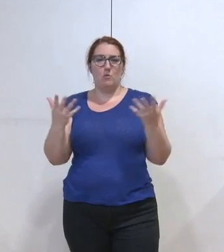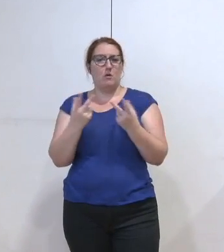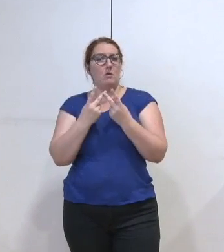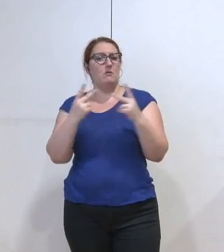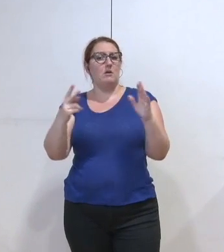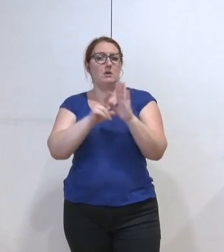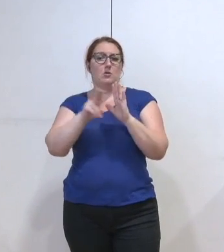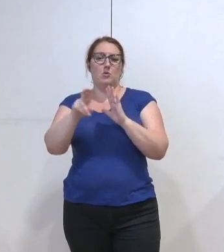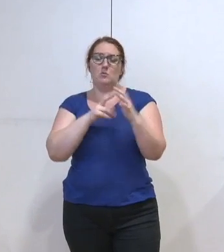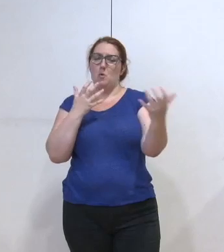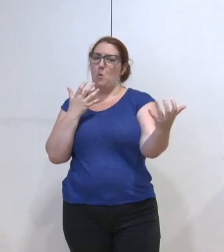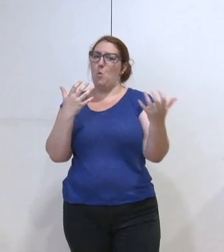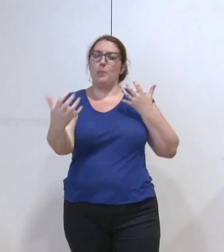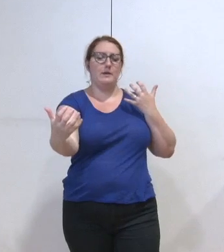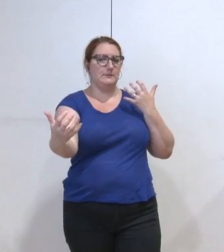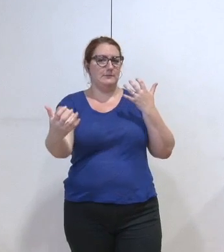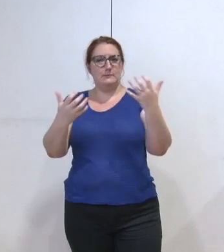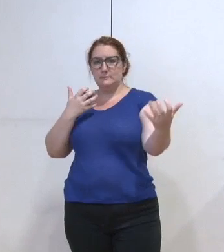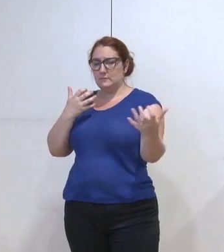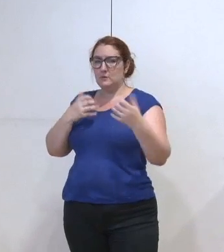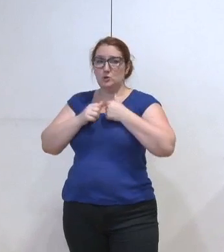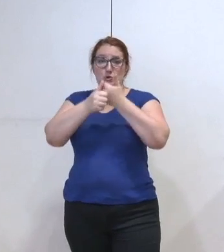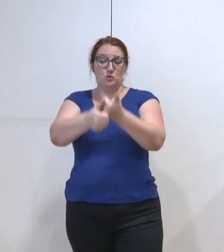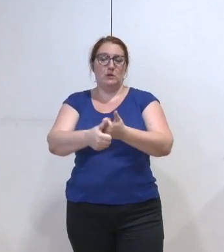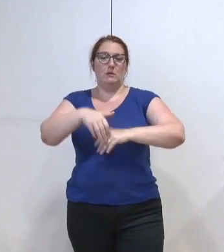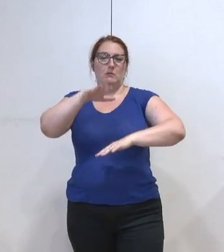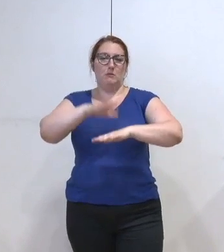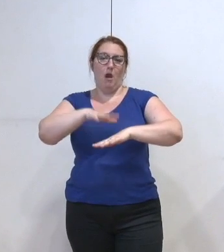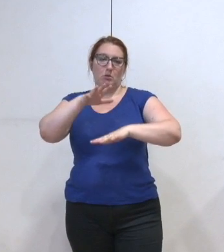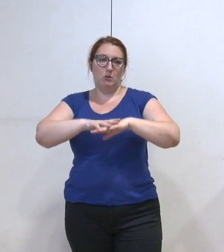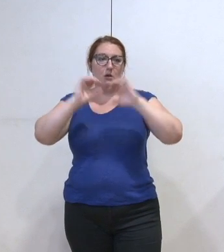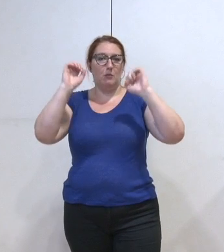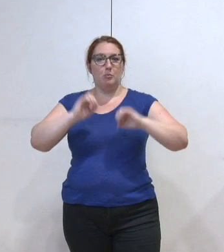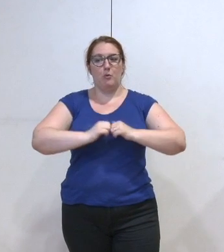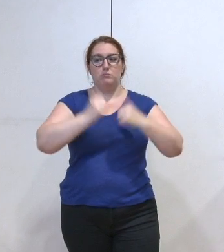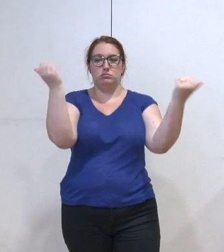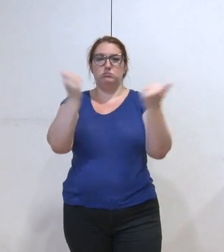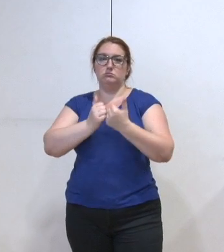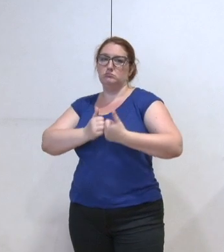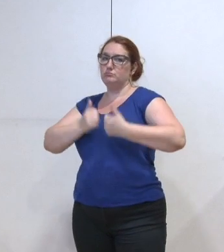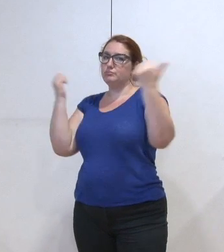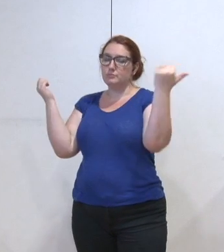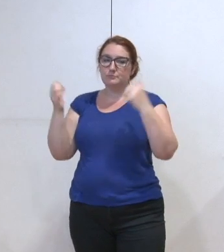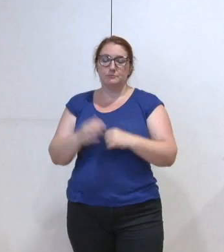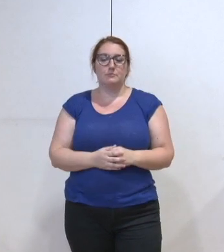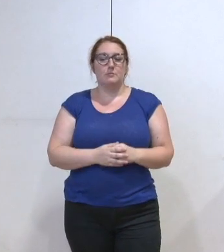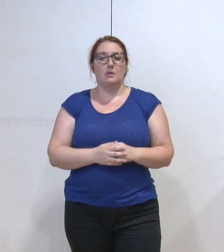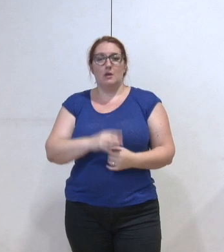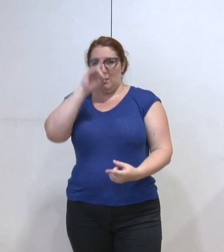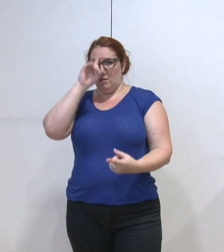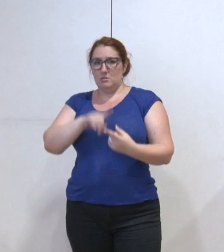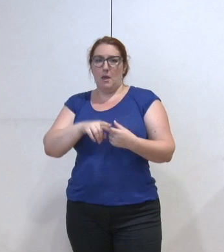fortement différenciées en fonction des quartiers un premier élément sur euh la